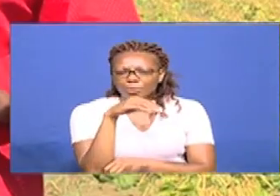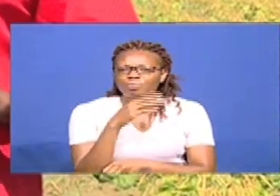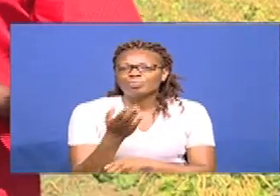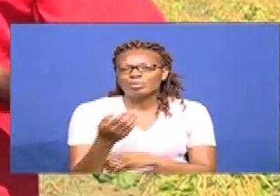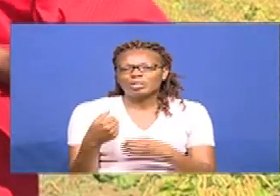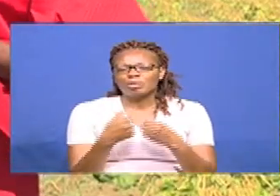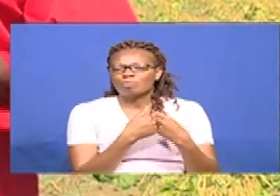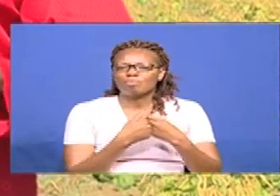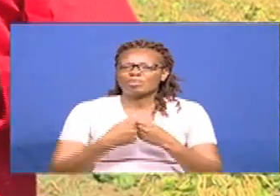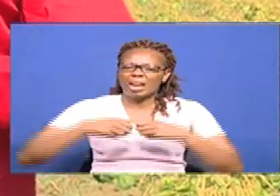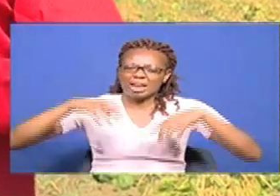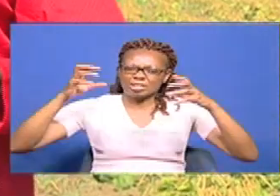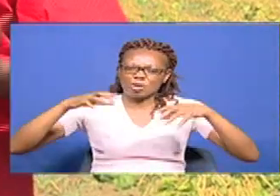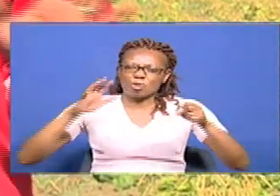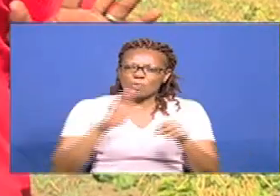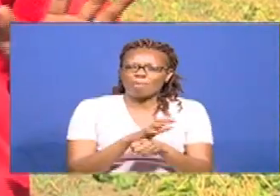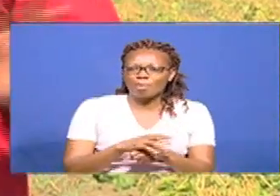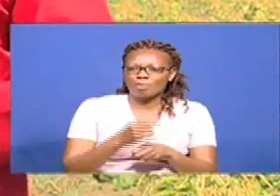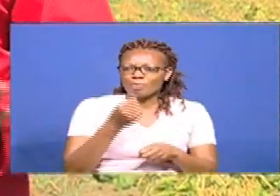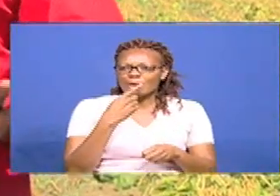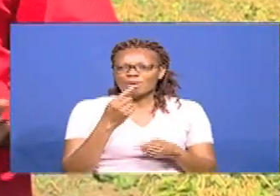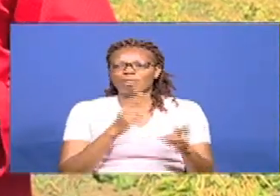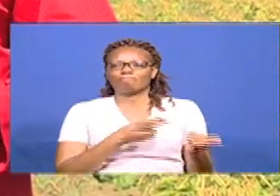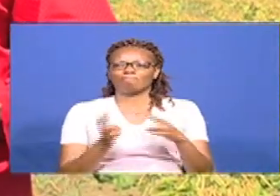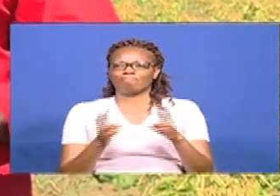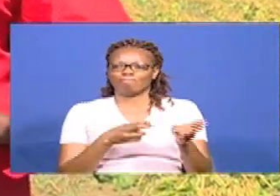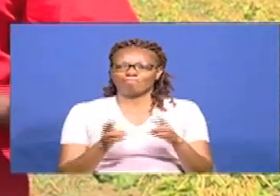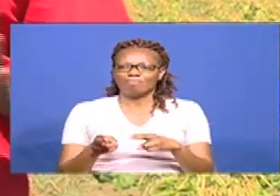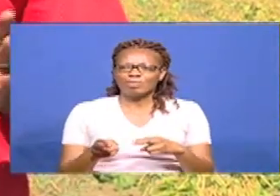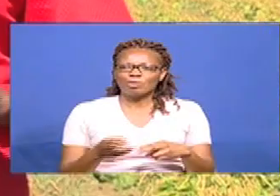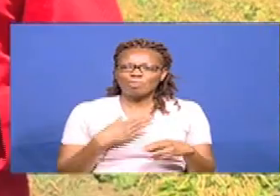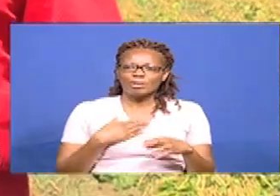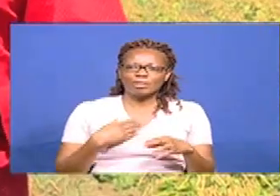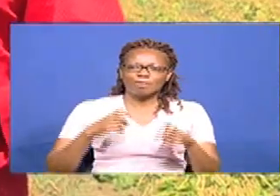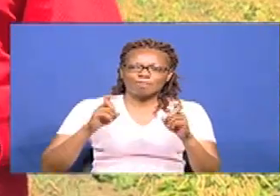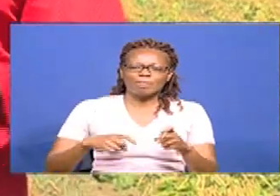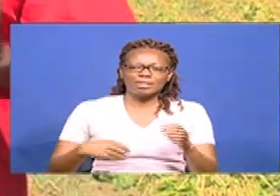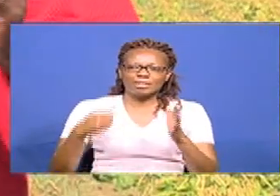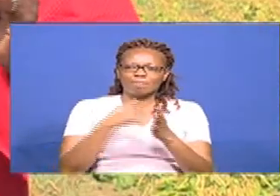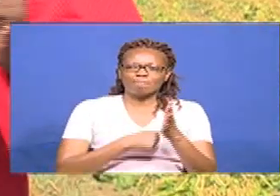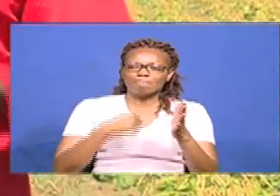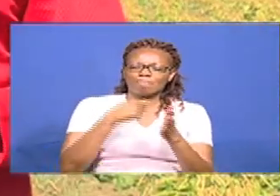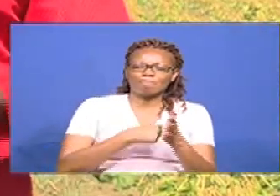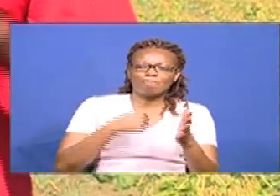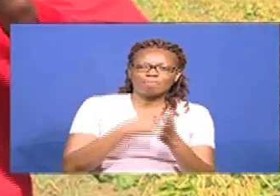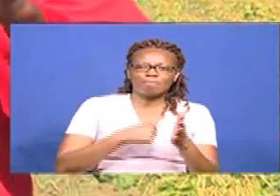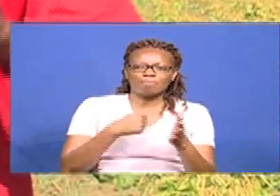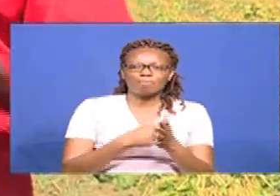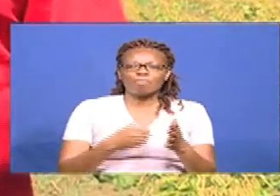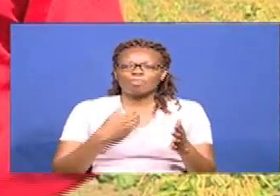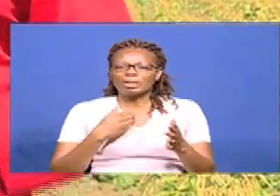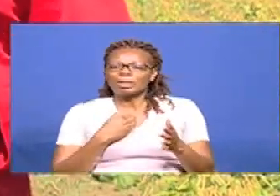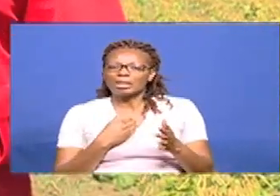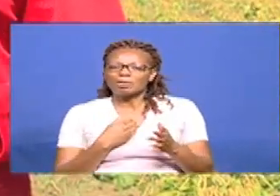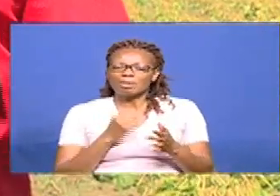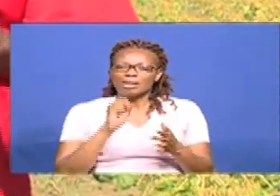hivyo, shida ile tunapata ni hiyo. Kwa mandawa ni kawaida mimea sasa kwa ndawa. Lazima ni jitahidi. Siwezi kuona ikiharibika because kuna mimea ambayo